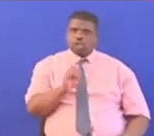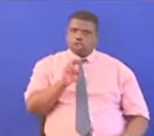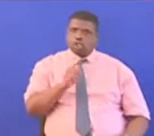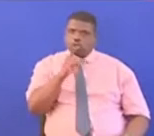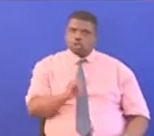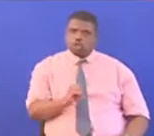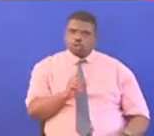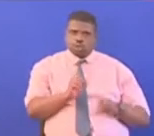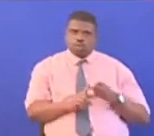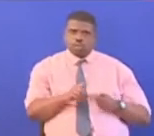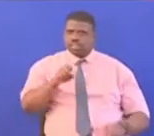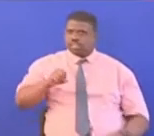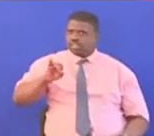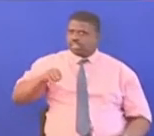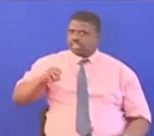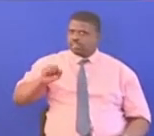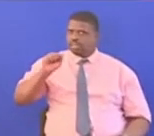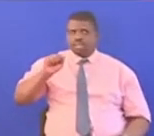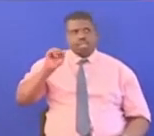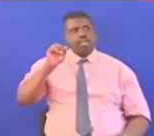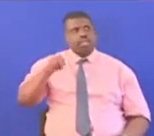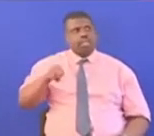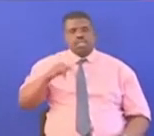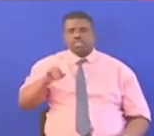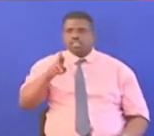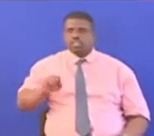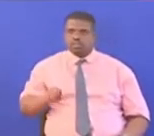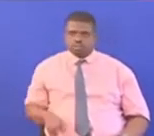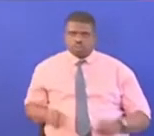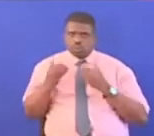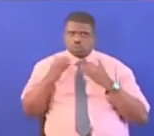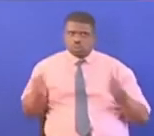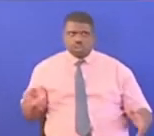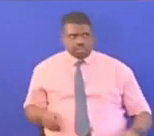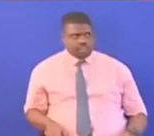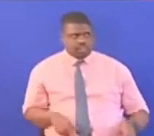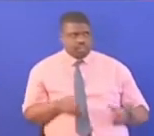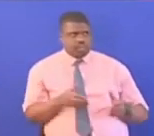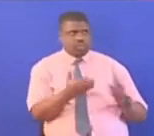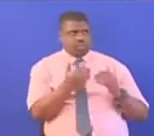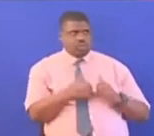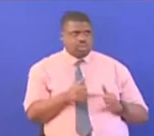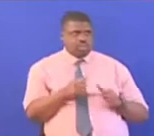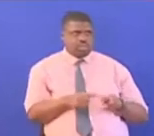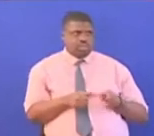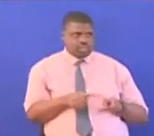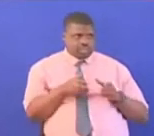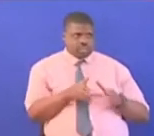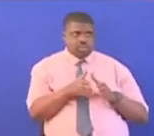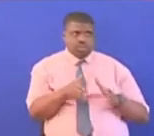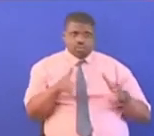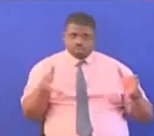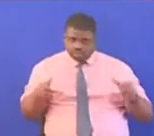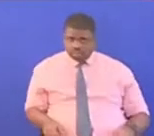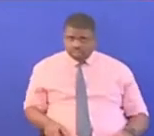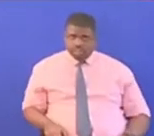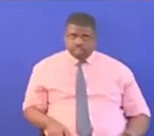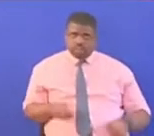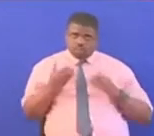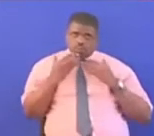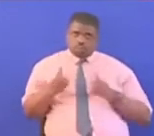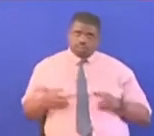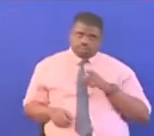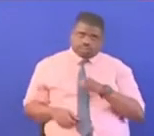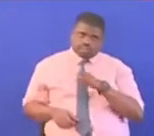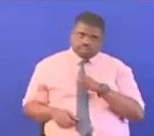na mpaka wa wilaya Simanjiro. Ile jia niko bayana, huhitaji kwenda darasa kubwa sana kujua. Unaambiwa tu wazi